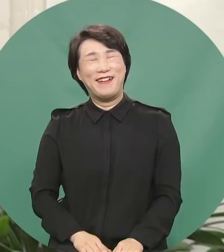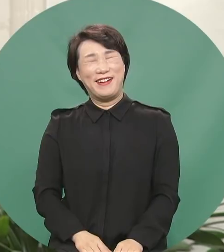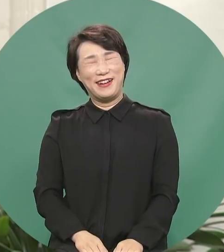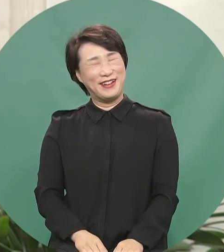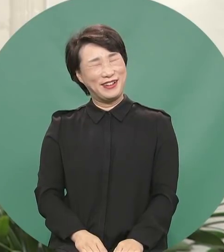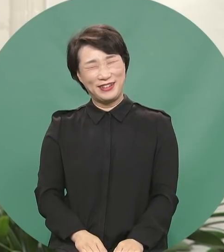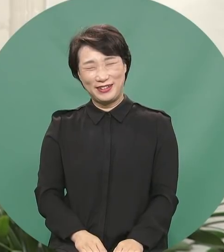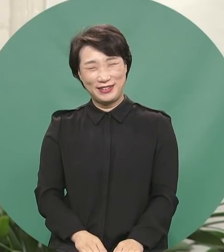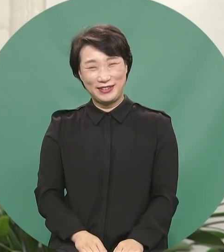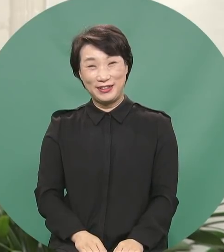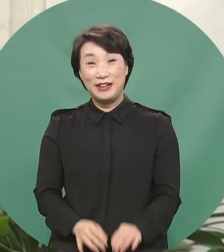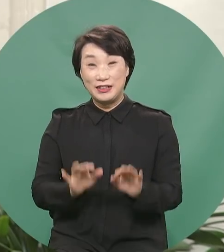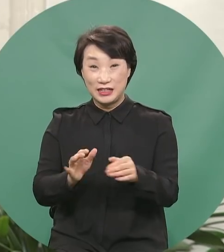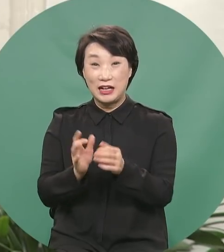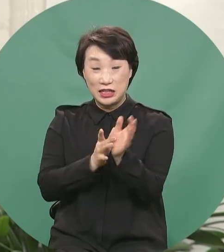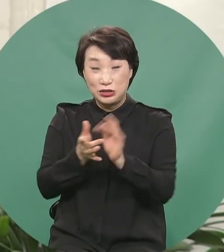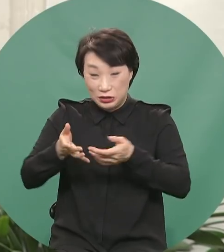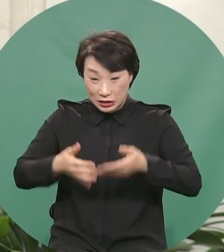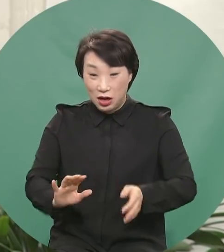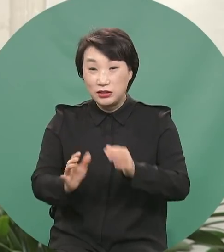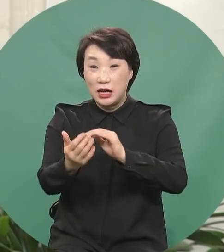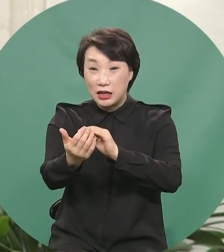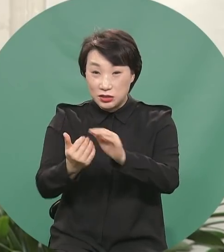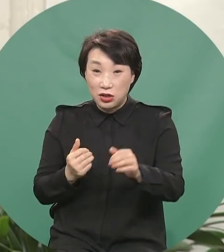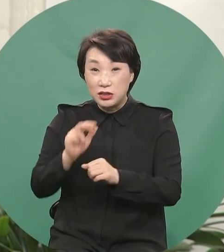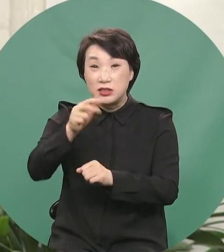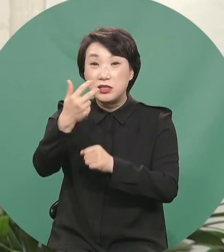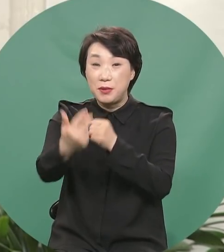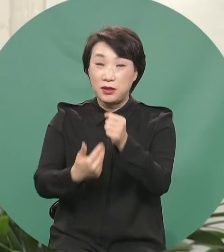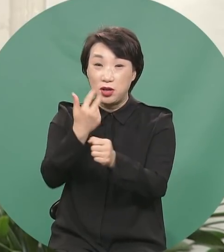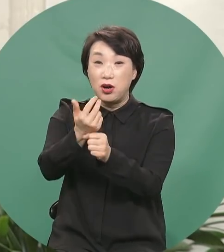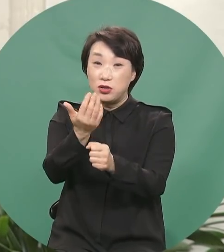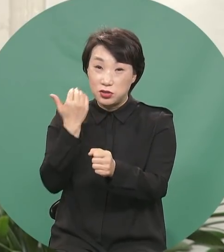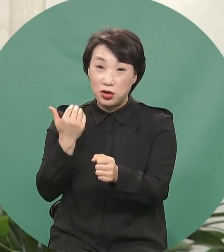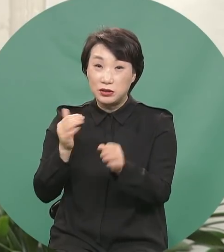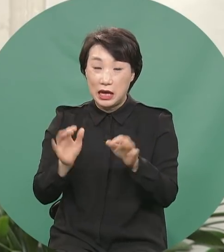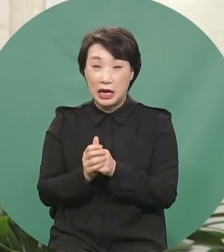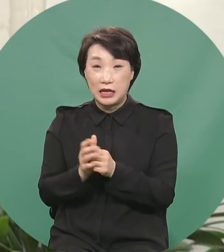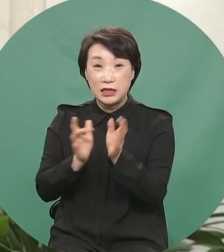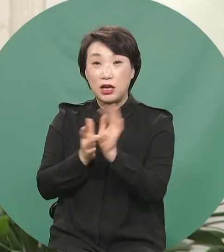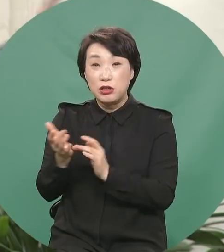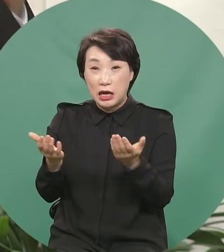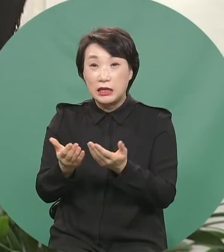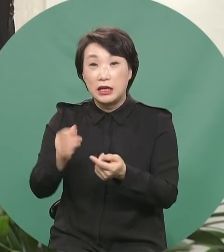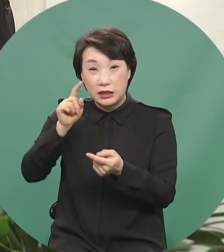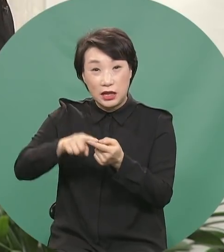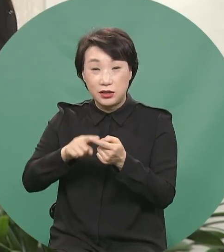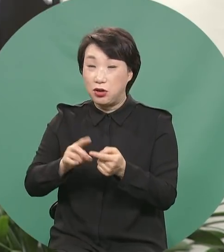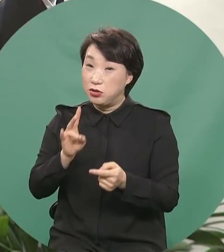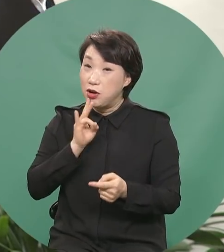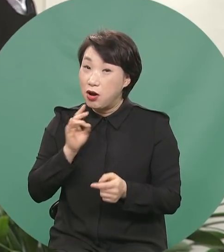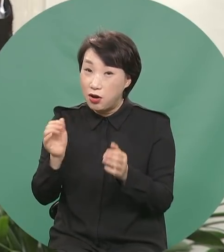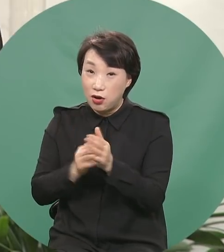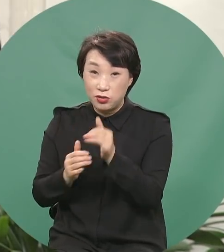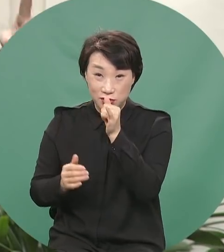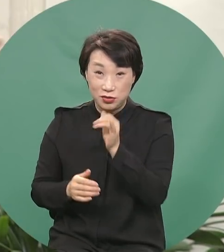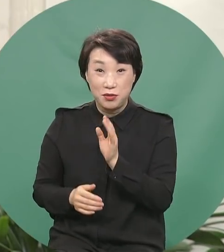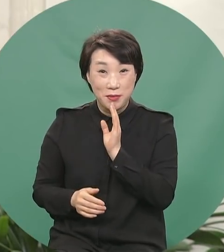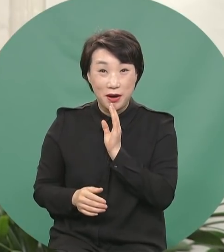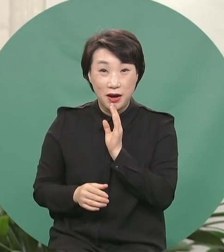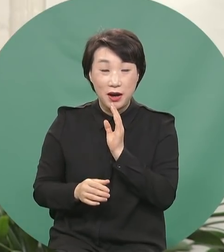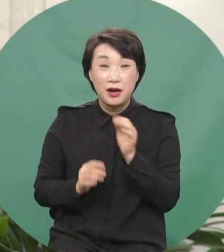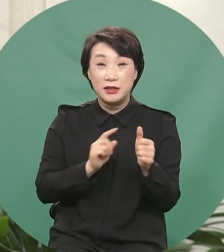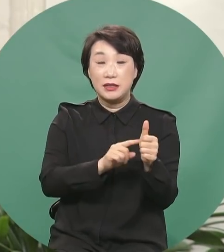700년 전에 700년 후에 나타날 예수의 사건에 대해서 하나님은 이사야 선지자를